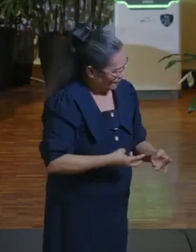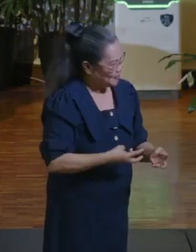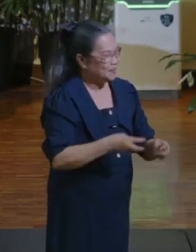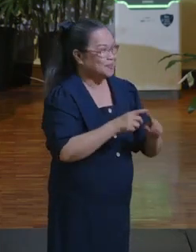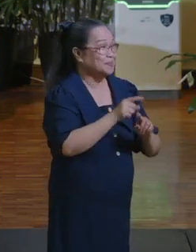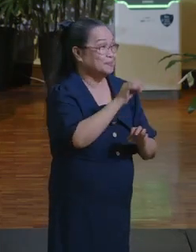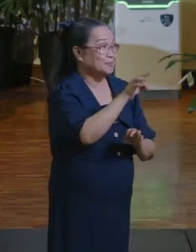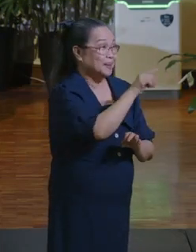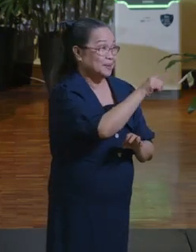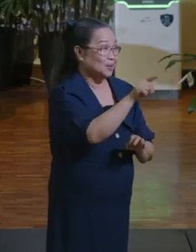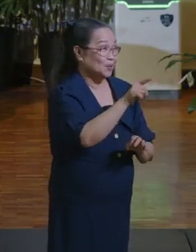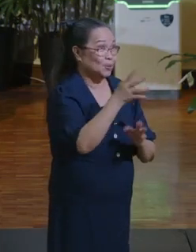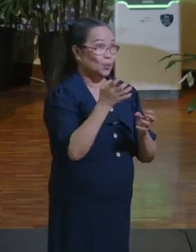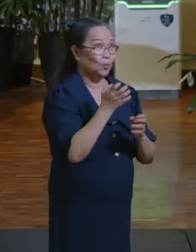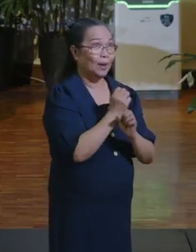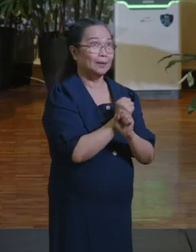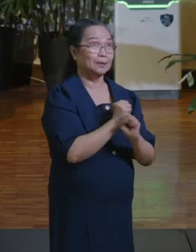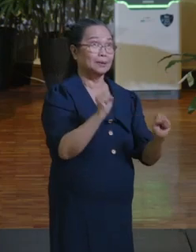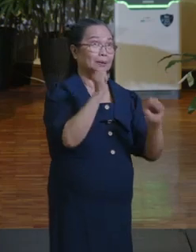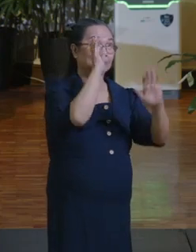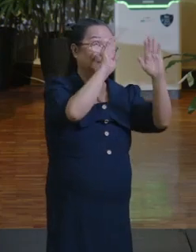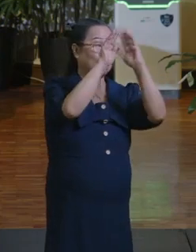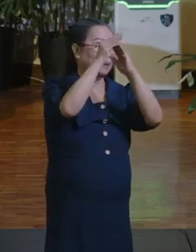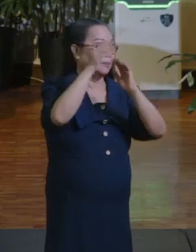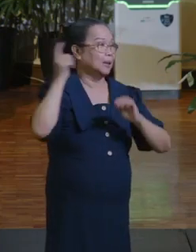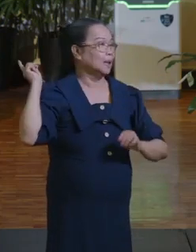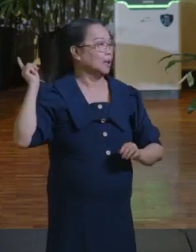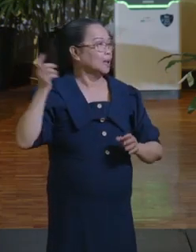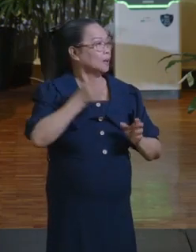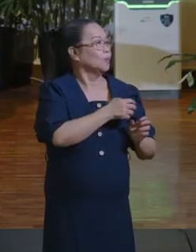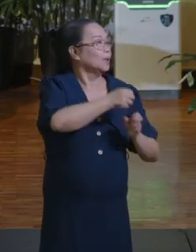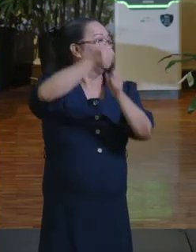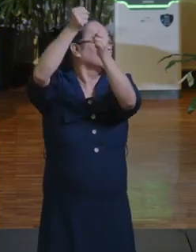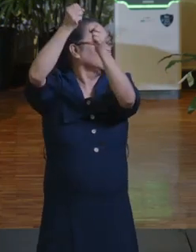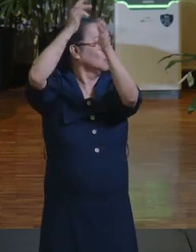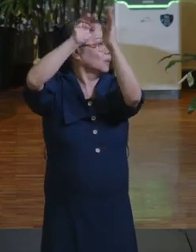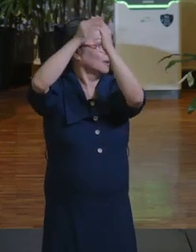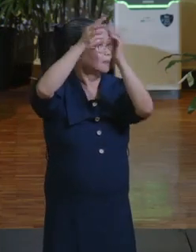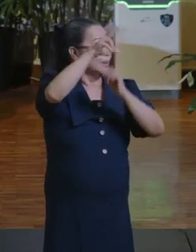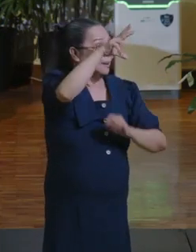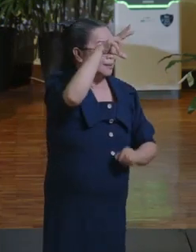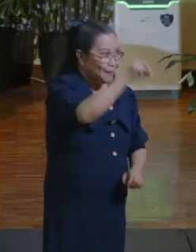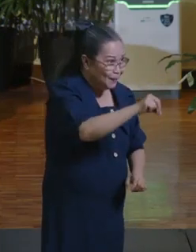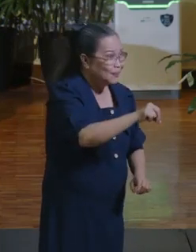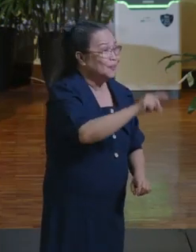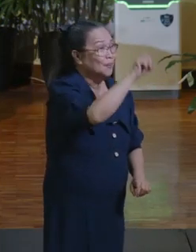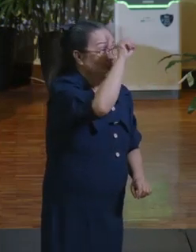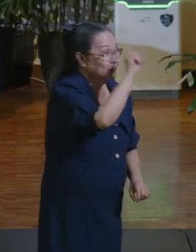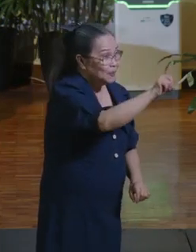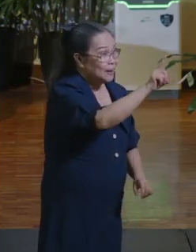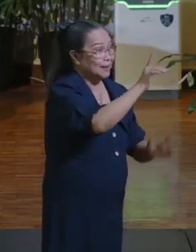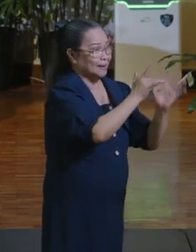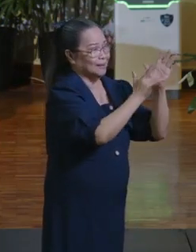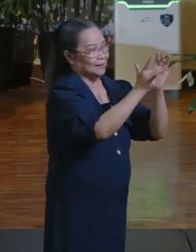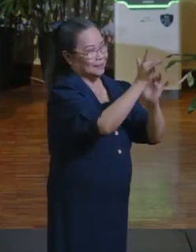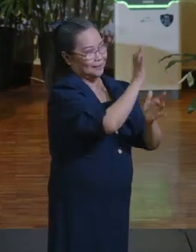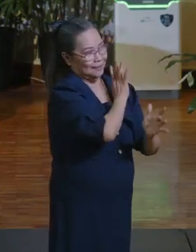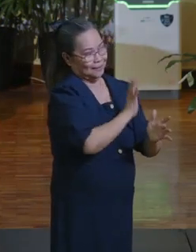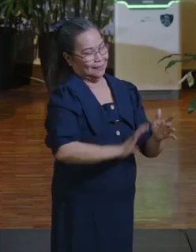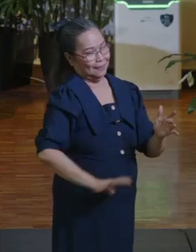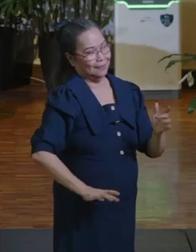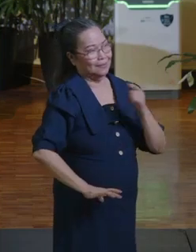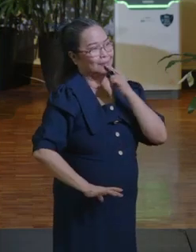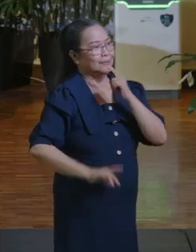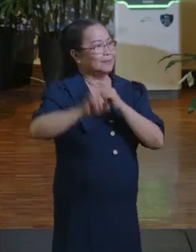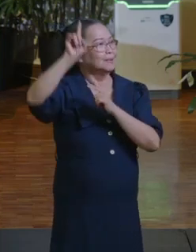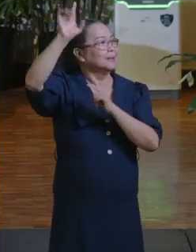kayo maliligtas. Hindi namin kayo maliligtas. Ang tanging makapagliligtas lamang sa inyo ay ang